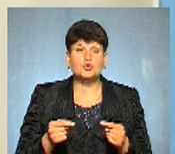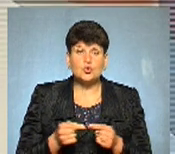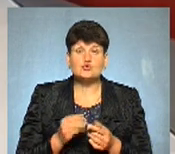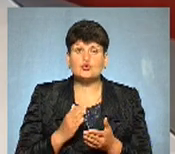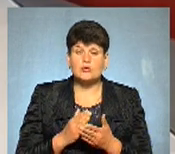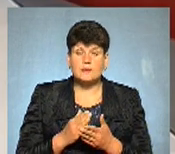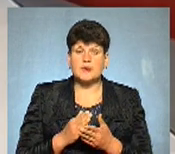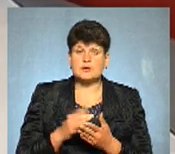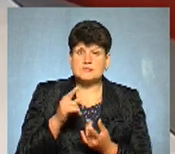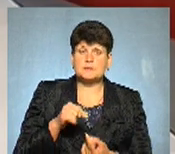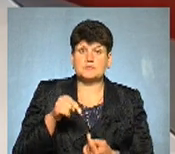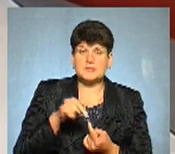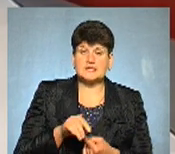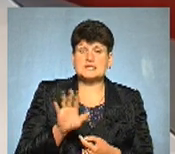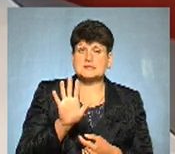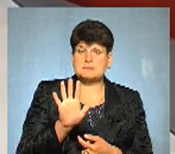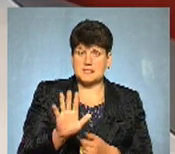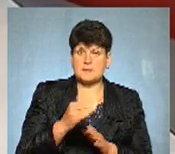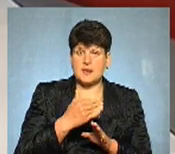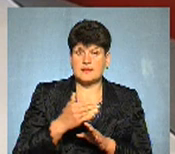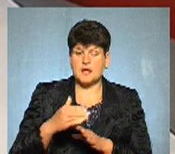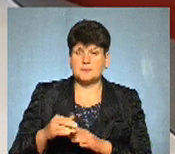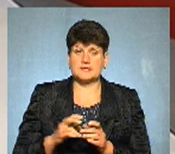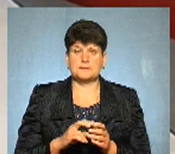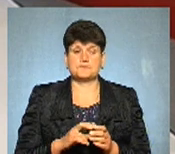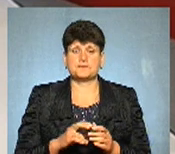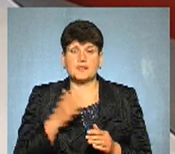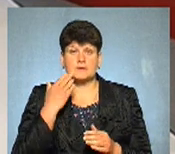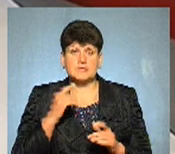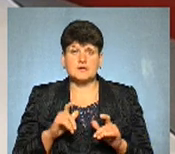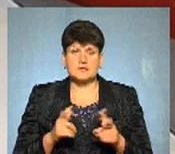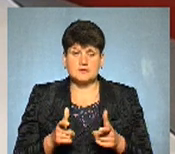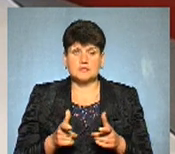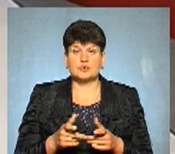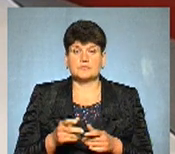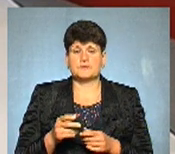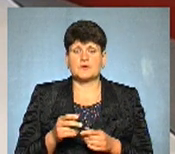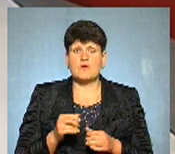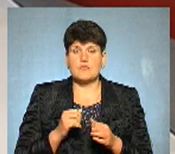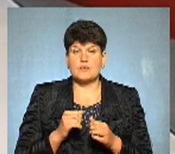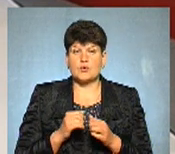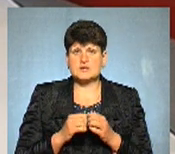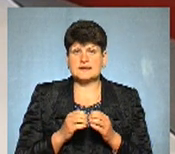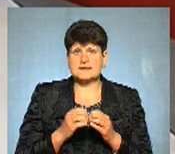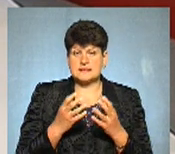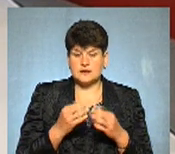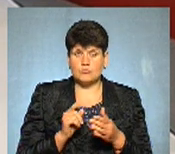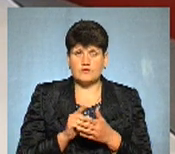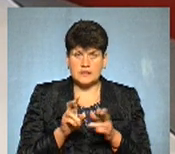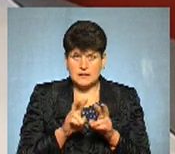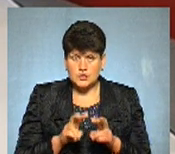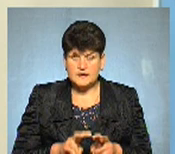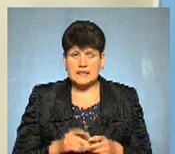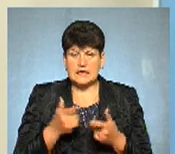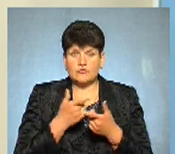5 етапами виходу з карантину. Кожних 10 днів, якщо не помиляюся, повинна аналізуватися